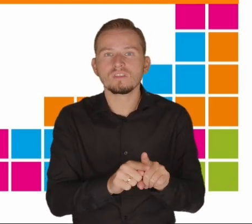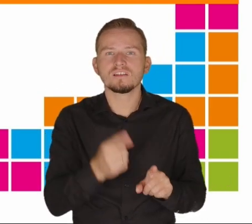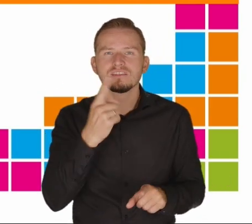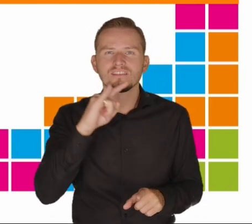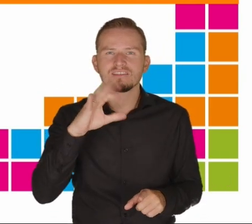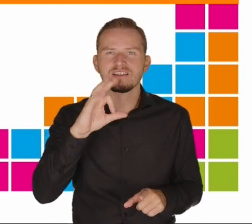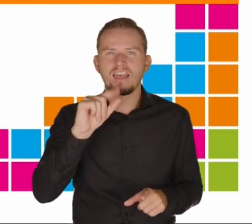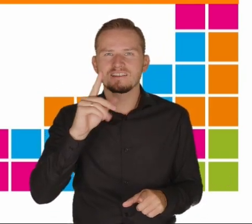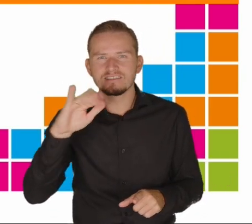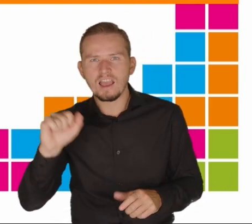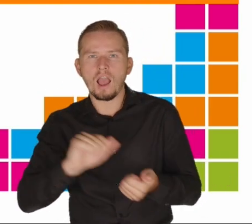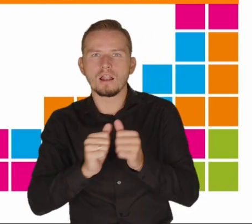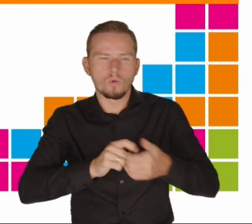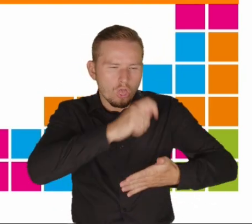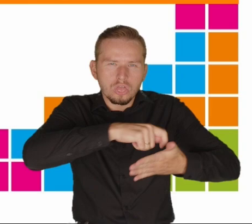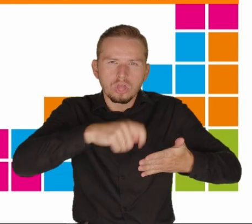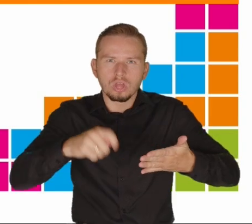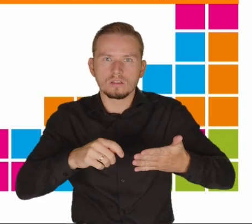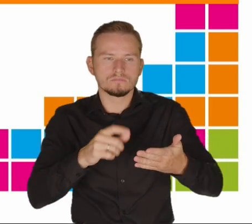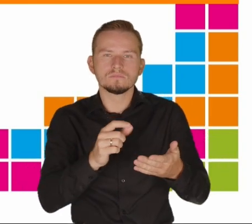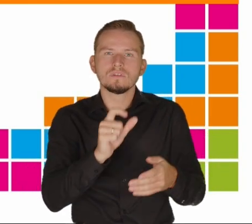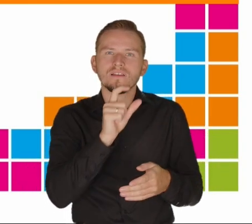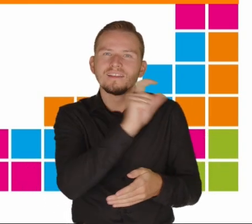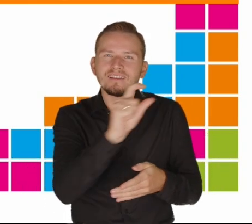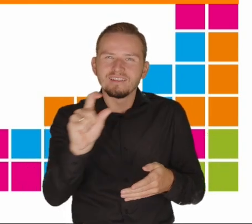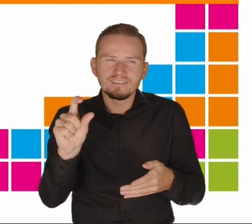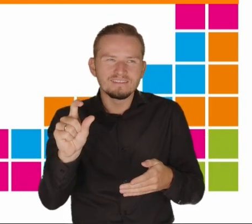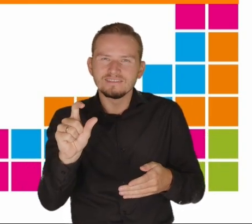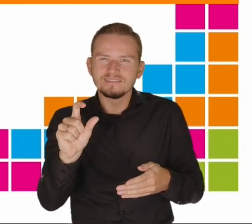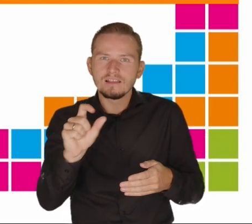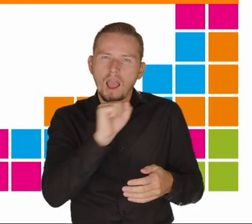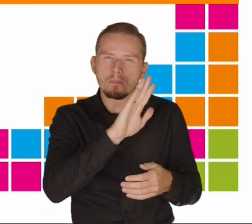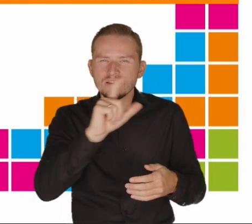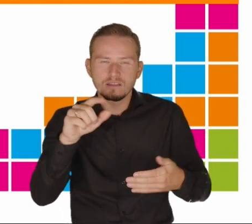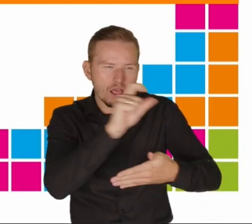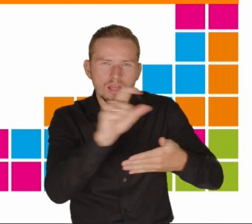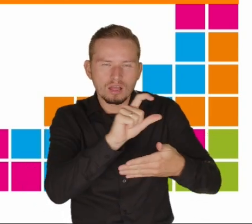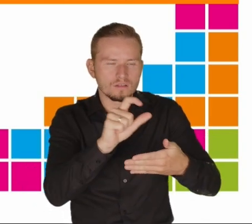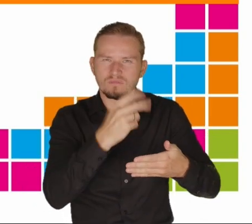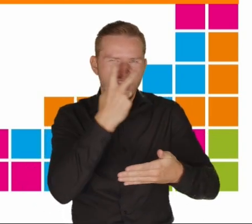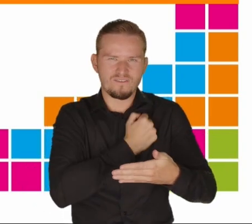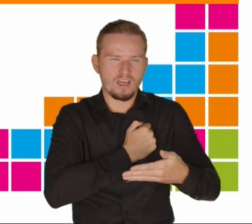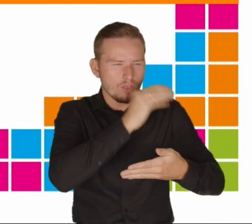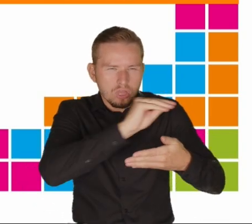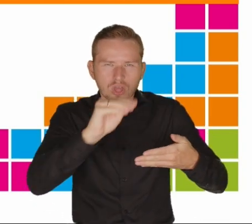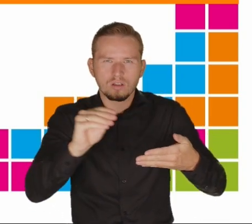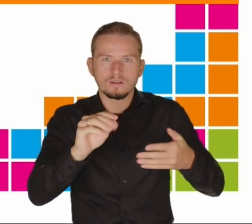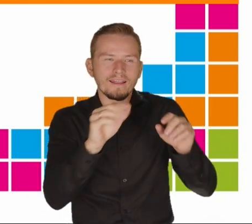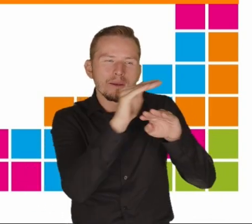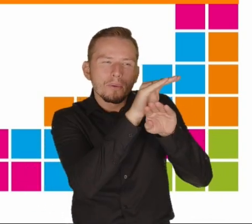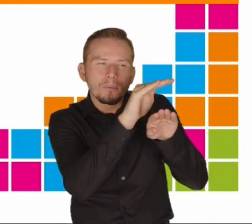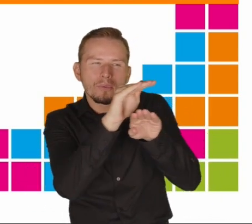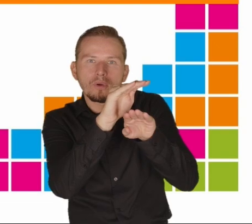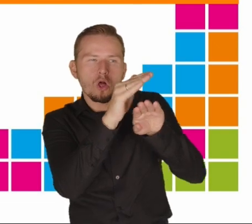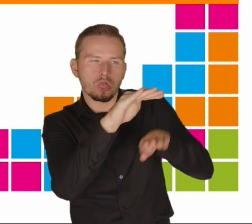dysgrafią, odwracają litery, piszą niewyraźnie, przekraczają linijki. I że wtedy robi się taki